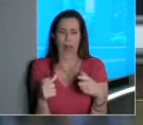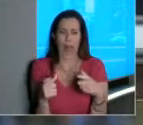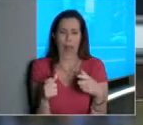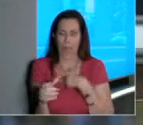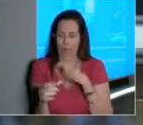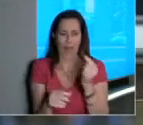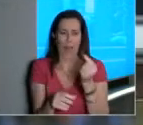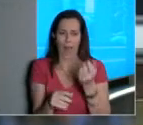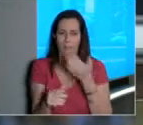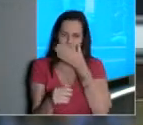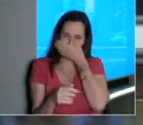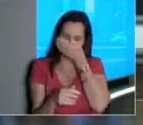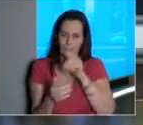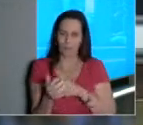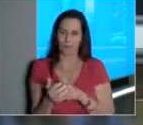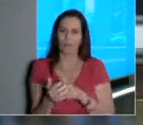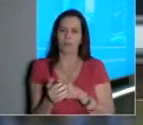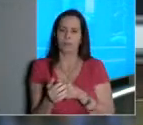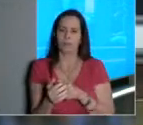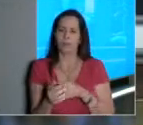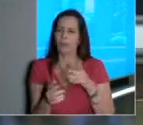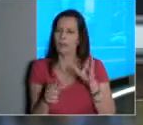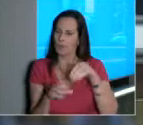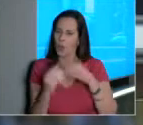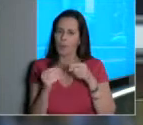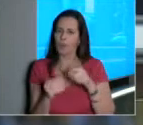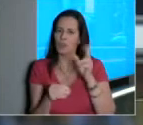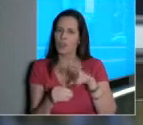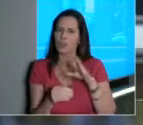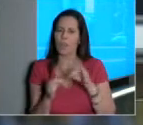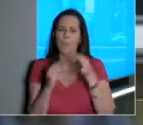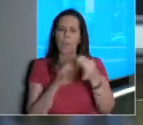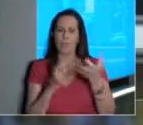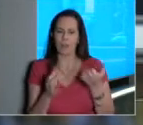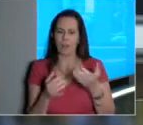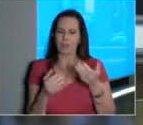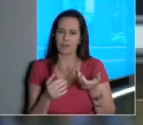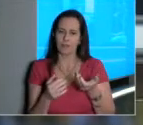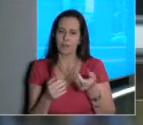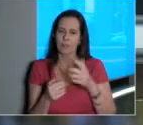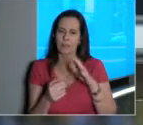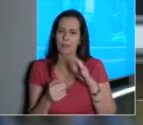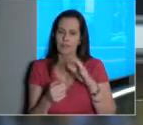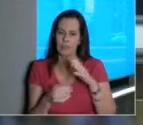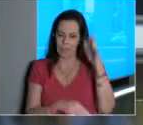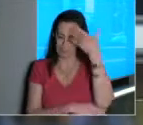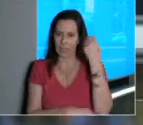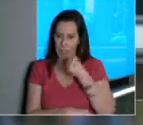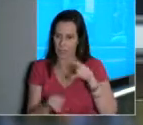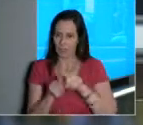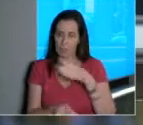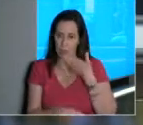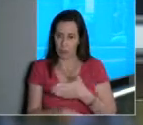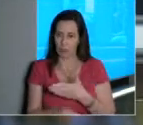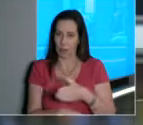מדינונת קטנה בארצות הברית, או אפילו לפעמים עיר, ובתוך הדבר הזה נוצרה לנו פריפריה. עכשיו הרי, אם המדינה חזקה כמו